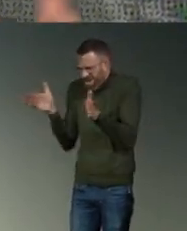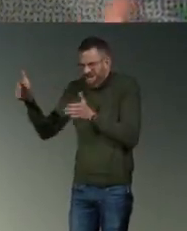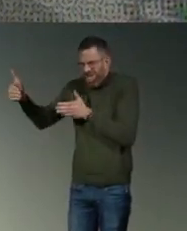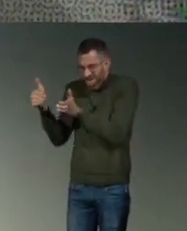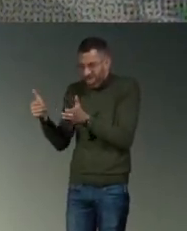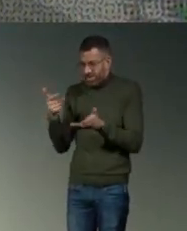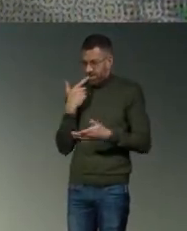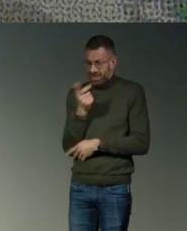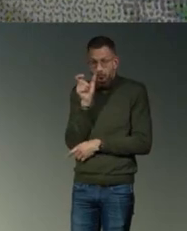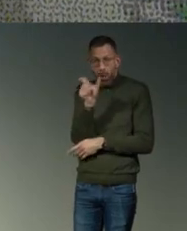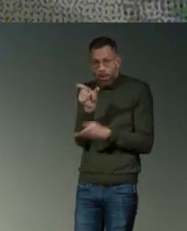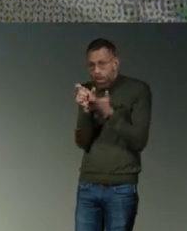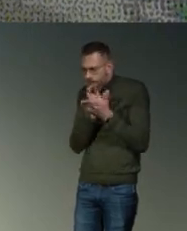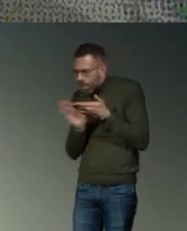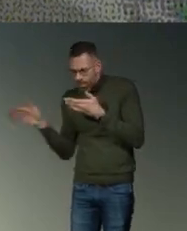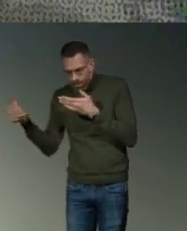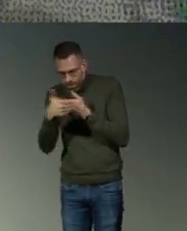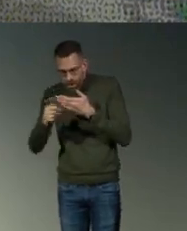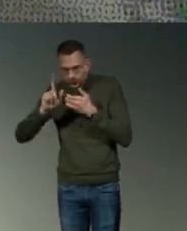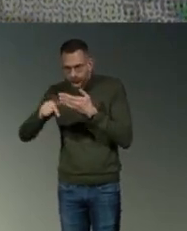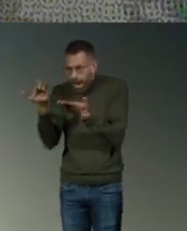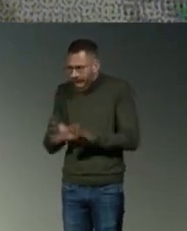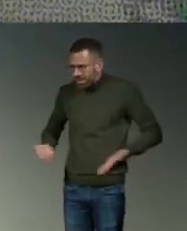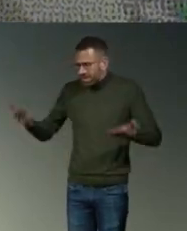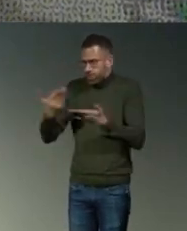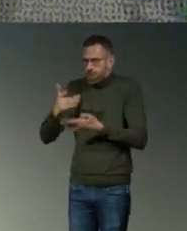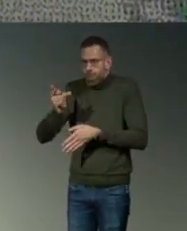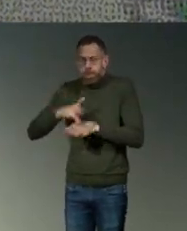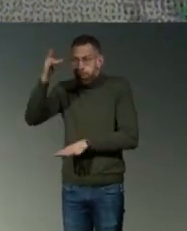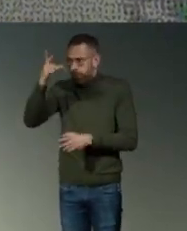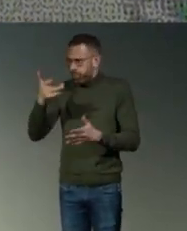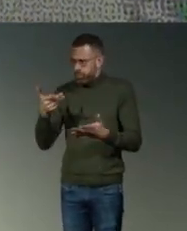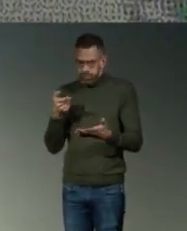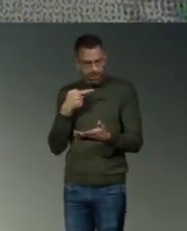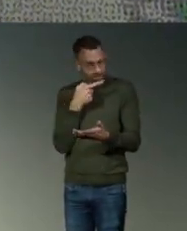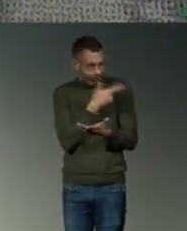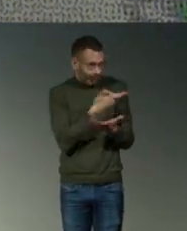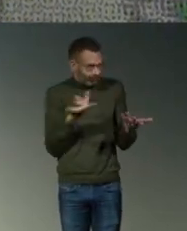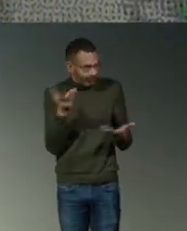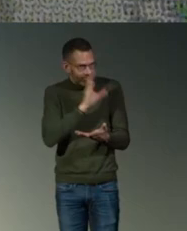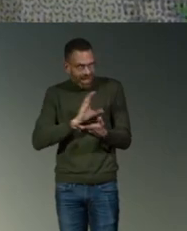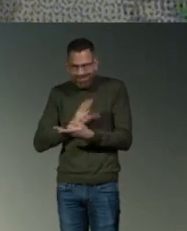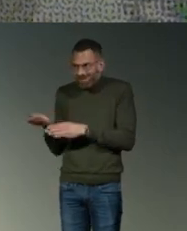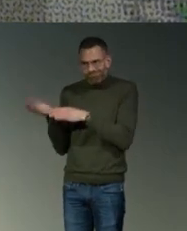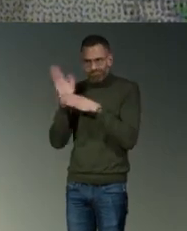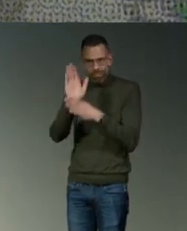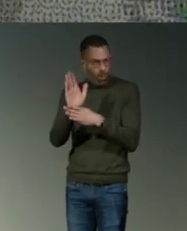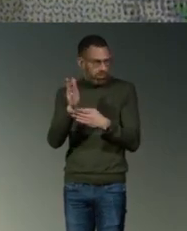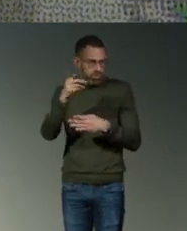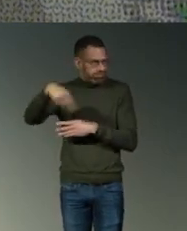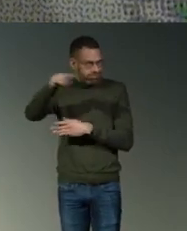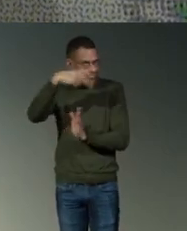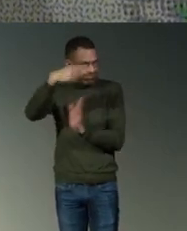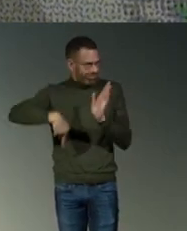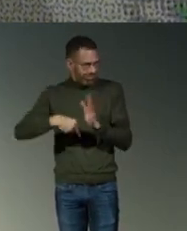de puissance sensible que vous essayez de faire voir, de rendre appréhendable par vos lectrices et vos